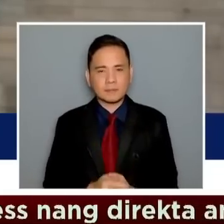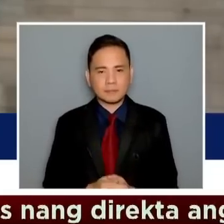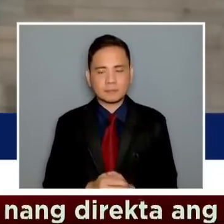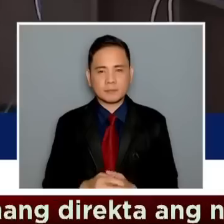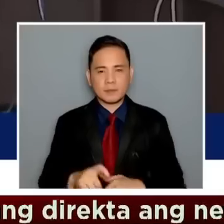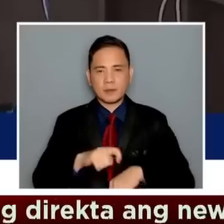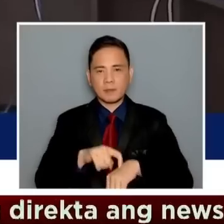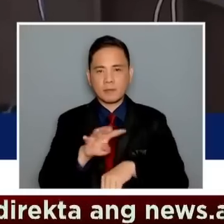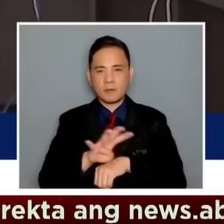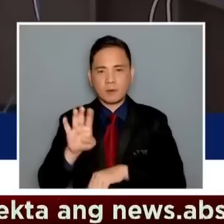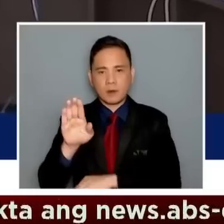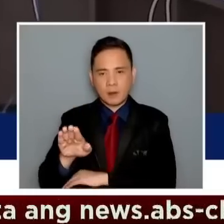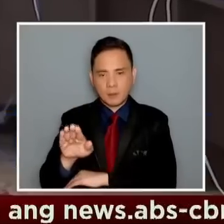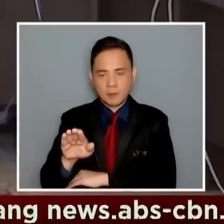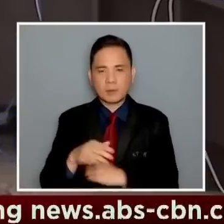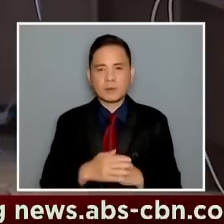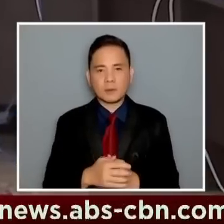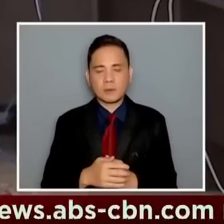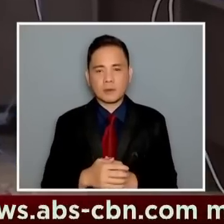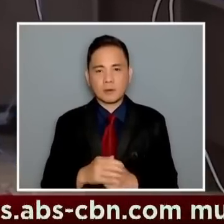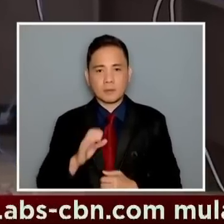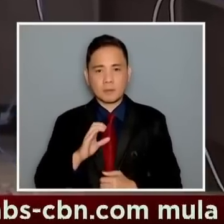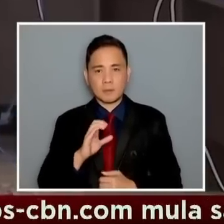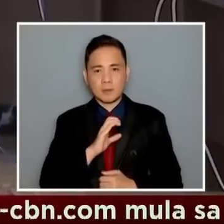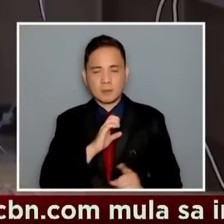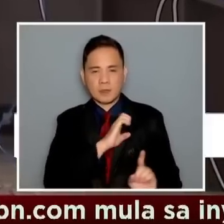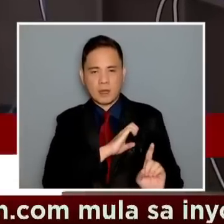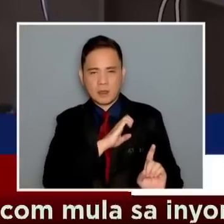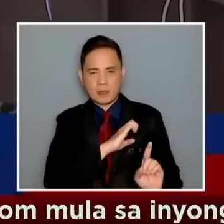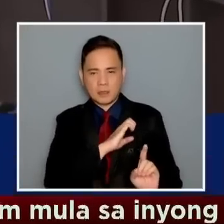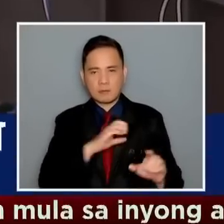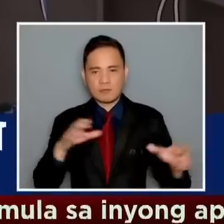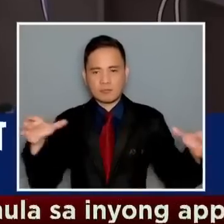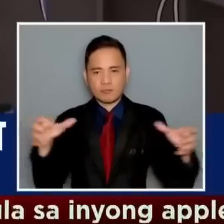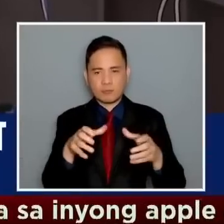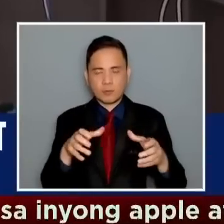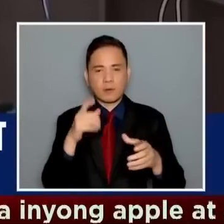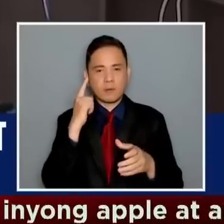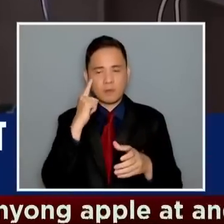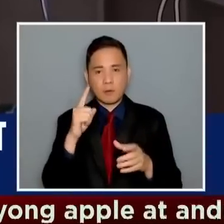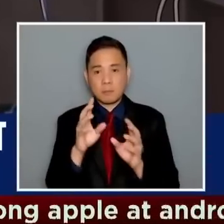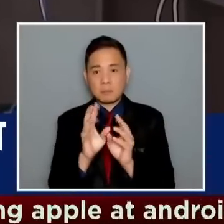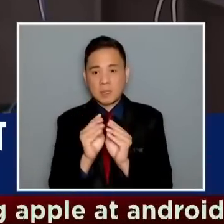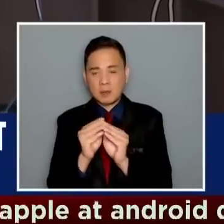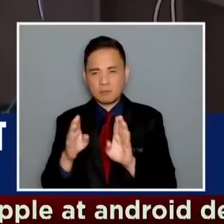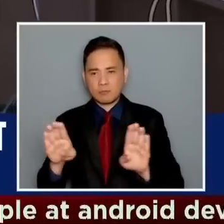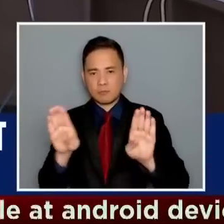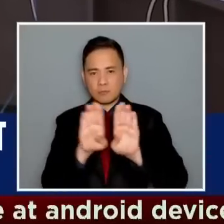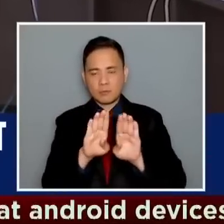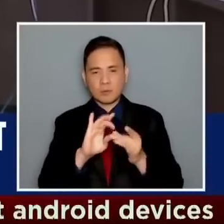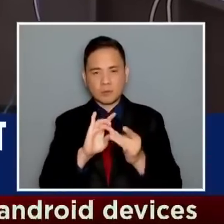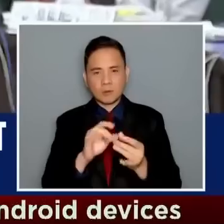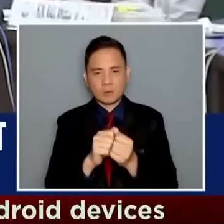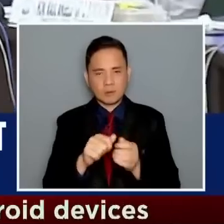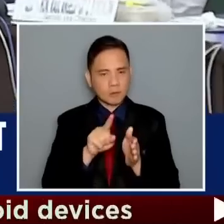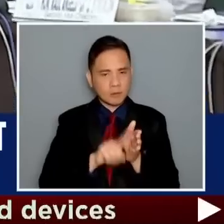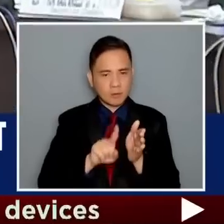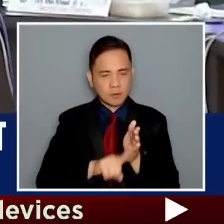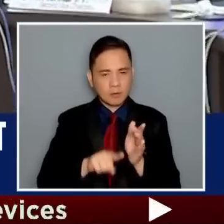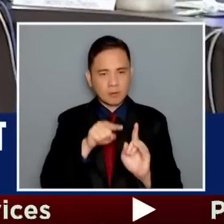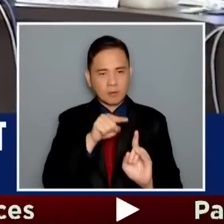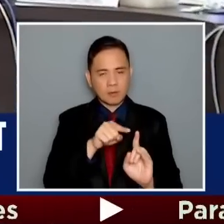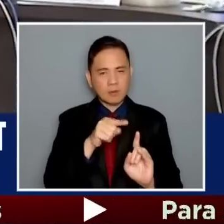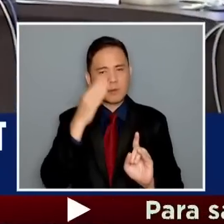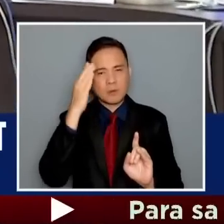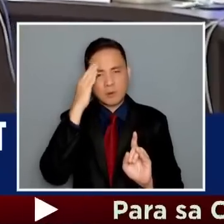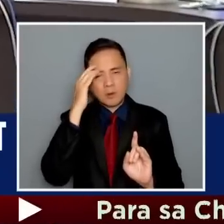ng hapon, nagtipon-tipon muli ang House Committee on Ethics and Privileges para sa closed-door meeting ukol sa motu proprio investigation nito sa travel